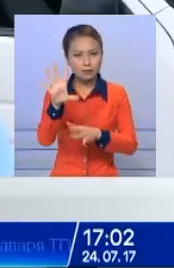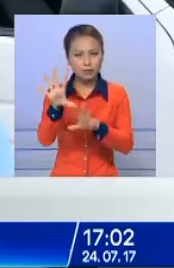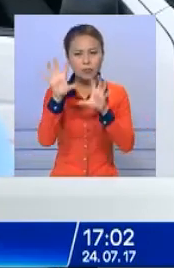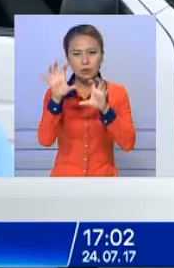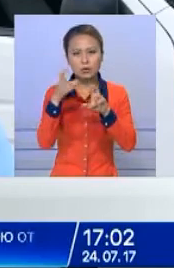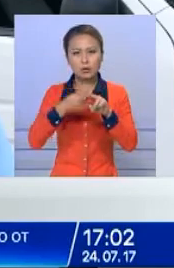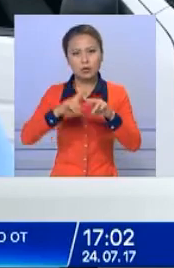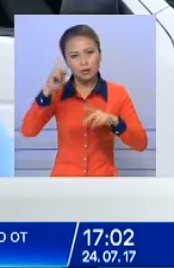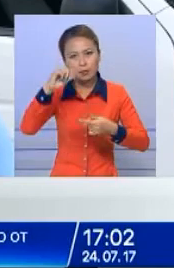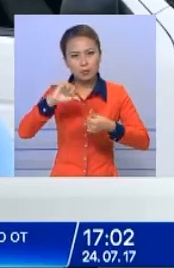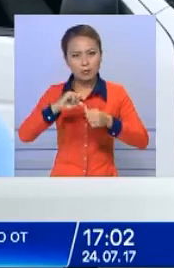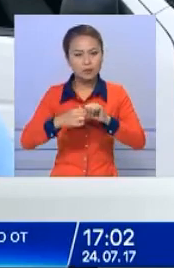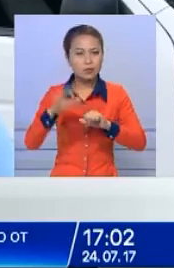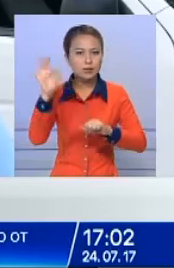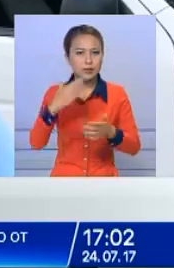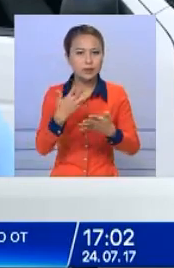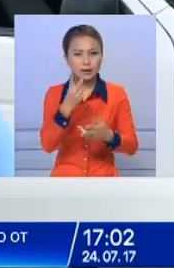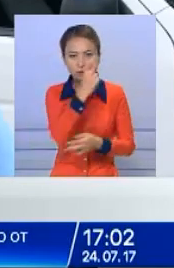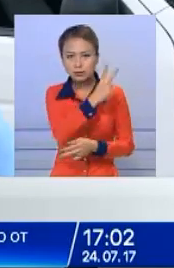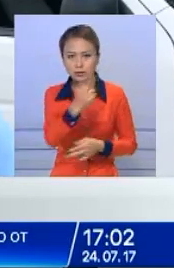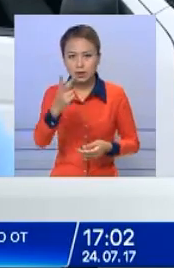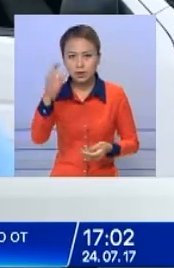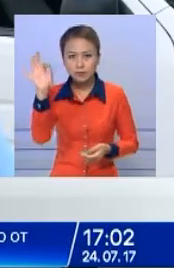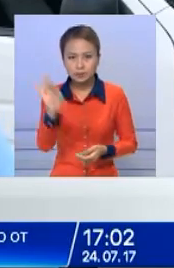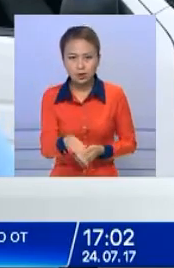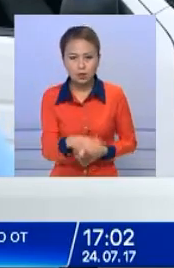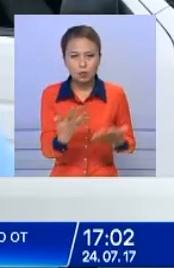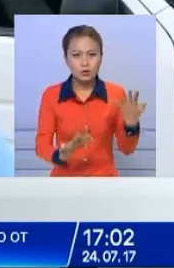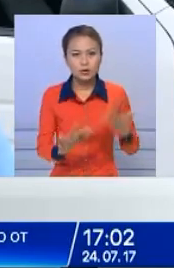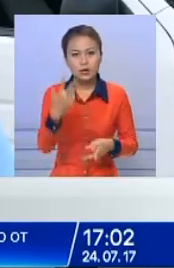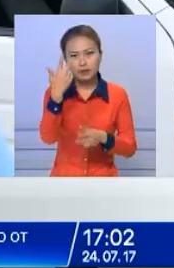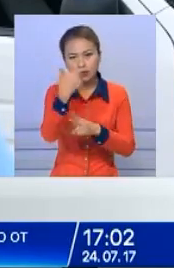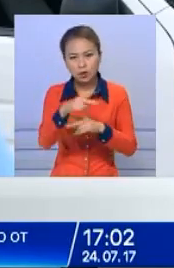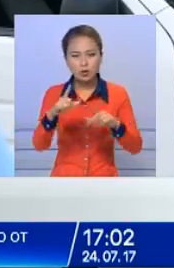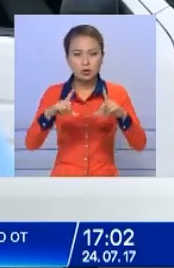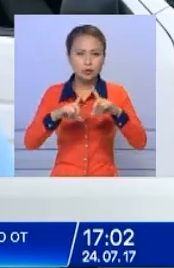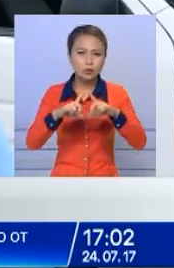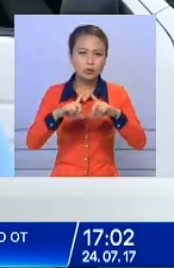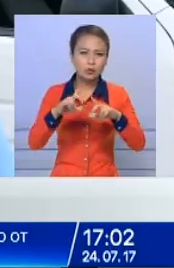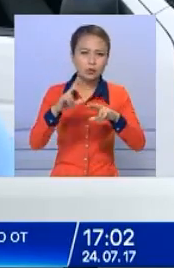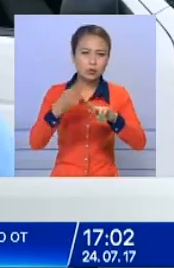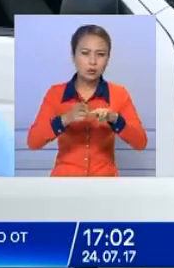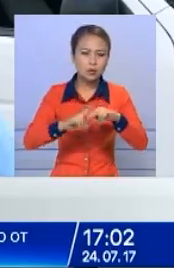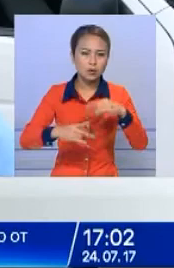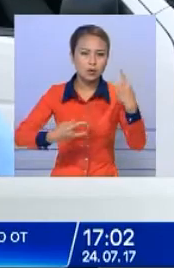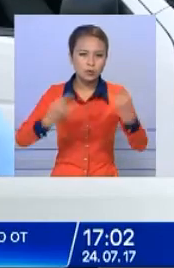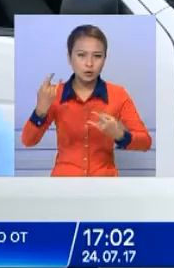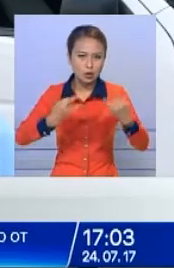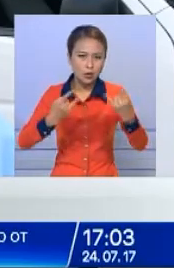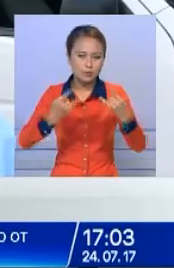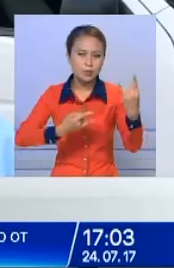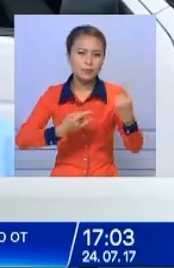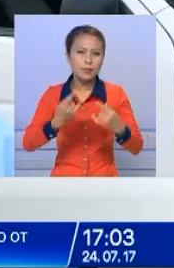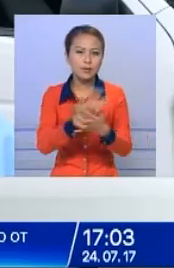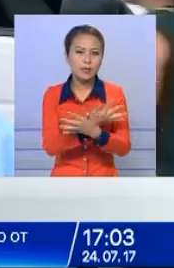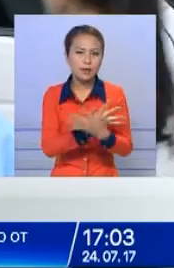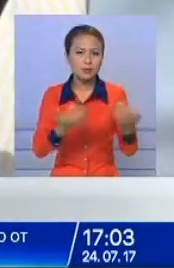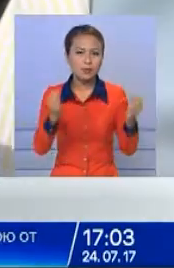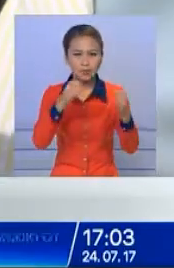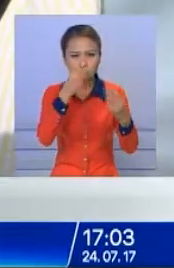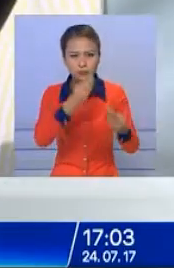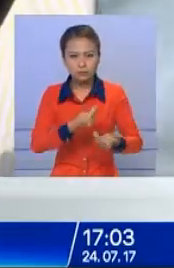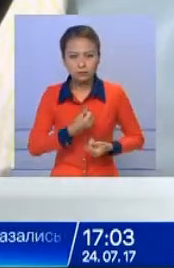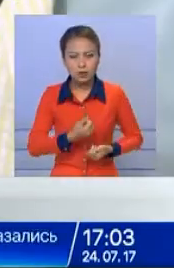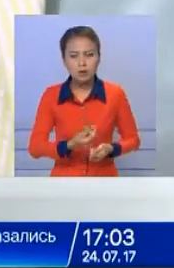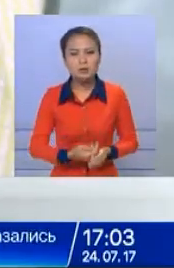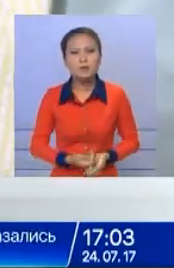арқылы адамдар оны жиі көрген кезінде немесе түрлі видеороликтер арқылы да өздеріне қандай да бір әсер алуы мүмкін.